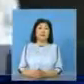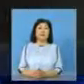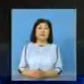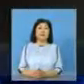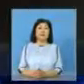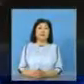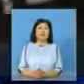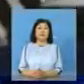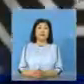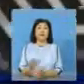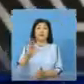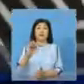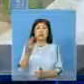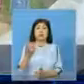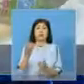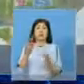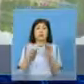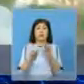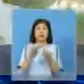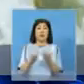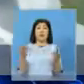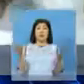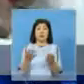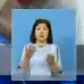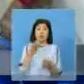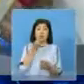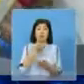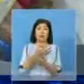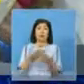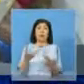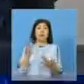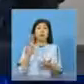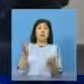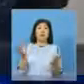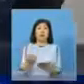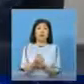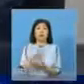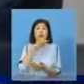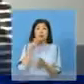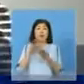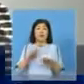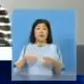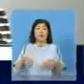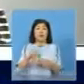Вот такой социальный набор с необходимыми продуктами питания будут получать многодетные мамы в течение